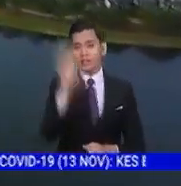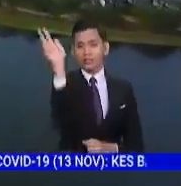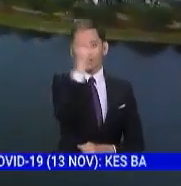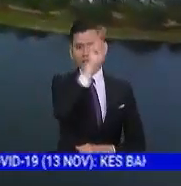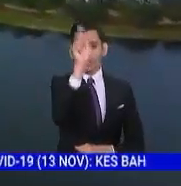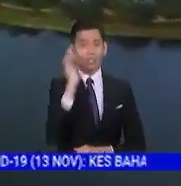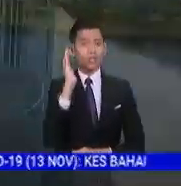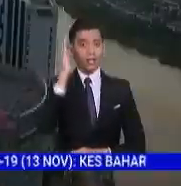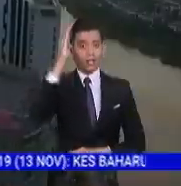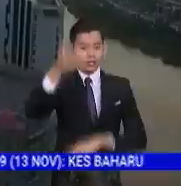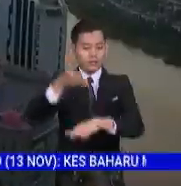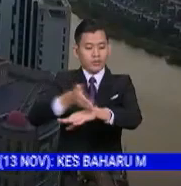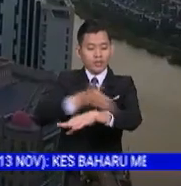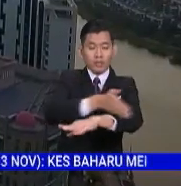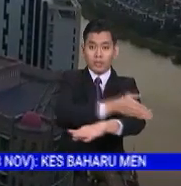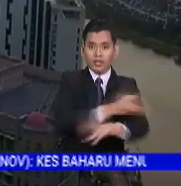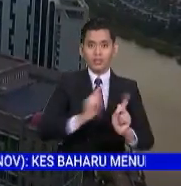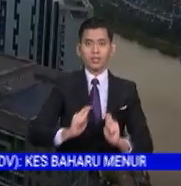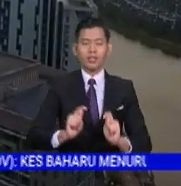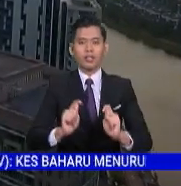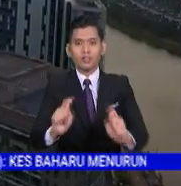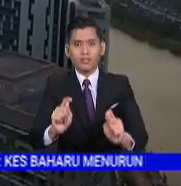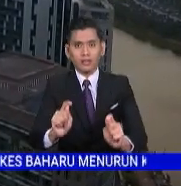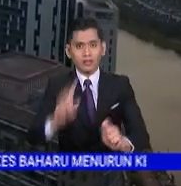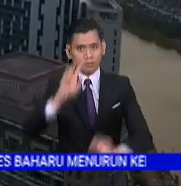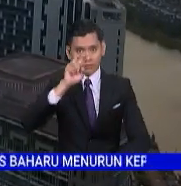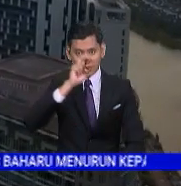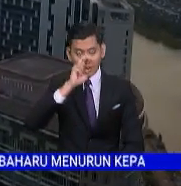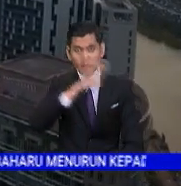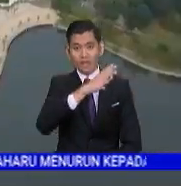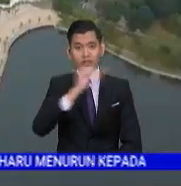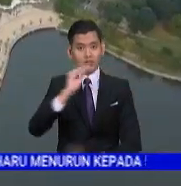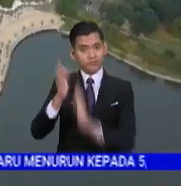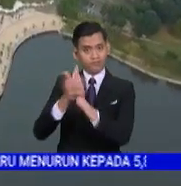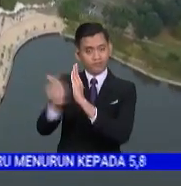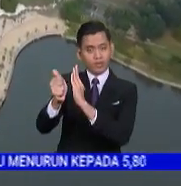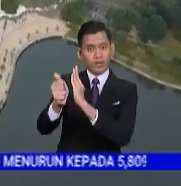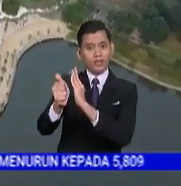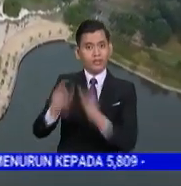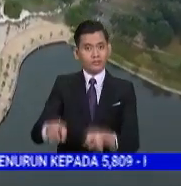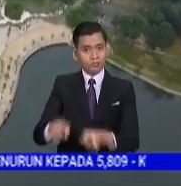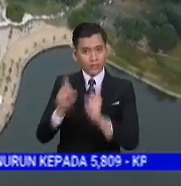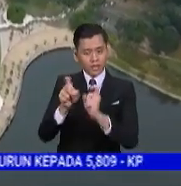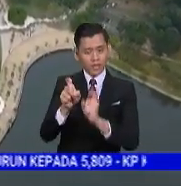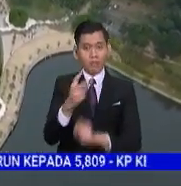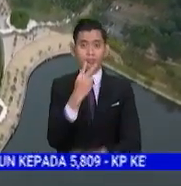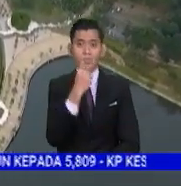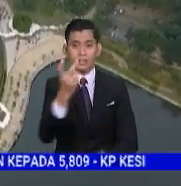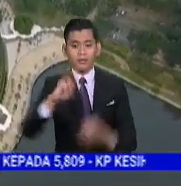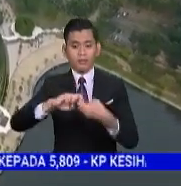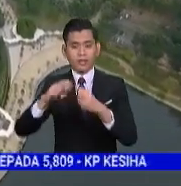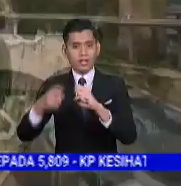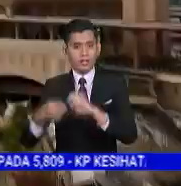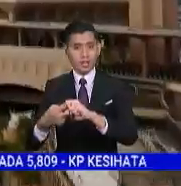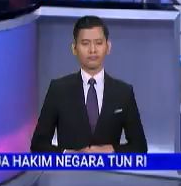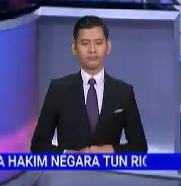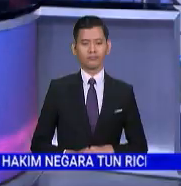Kerajaan juga akan meningkatkan tindakan penguatkuasaan lebih tegas dan cekap bagi memastikan isu sama tidak